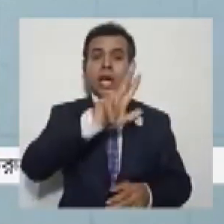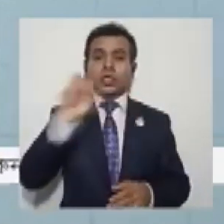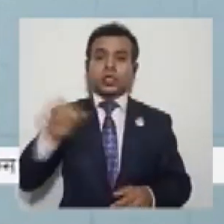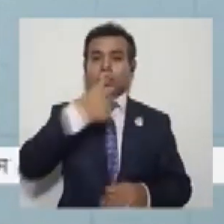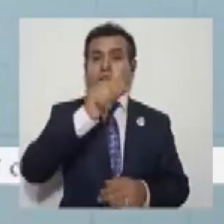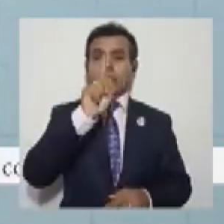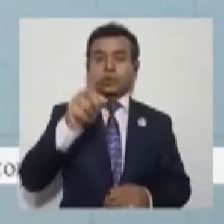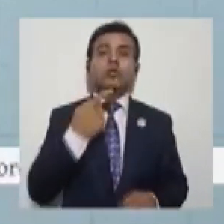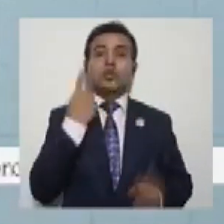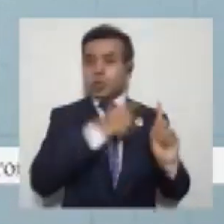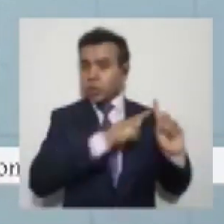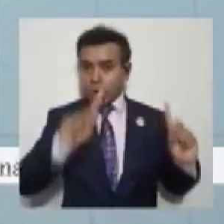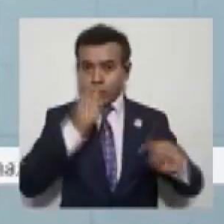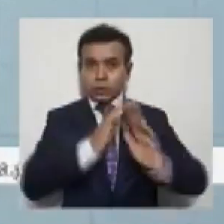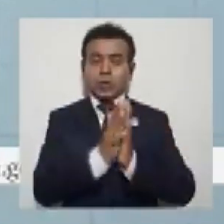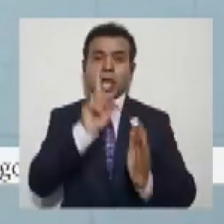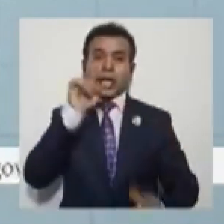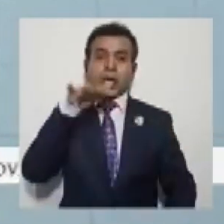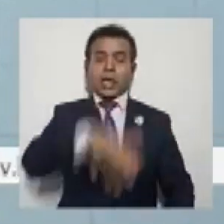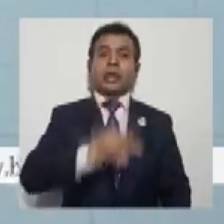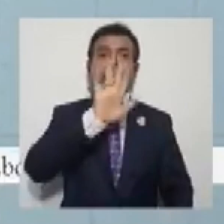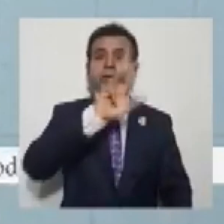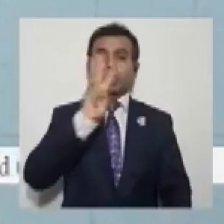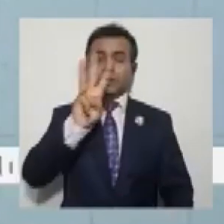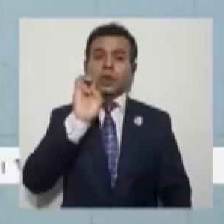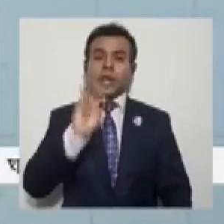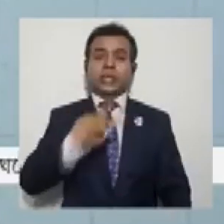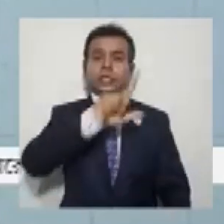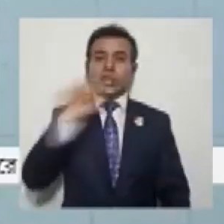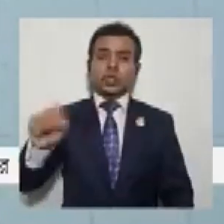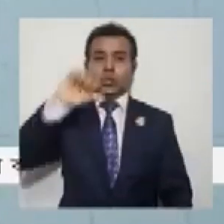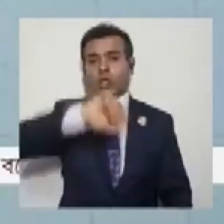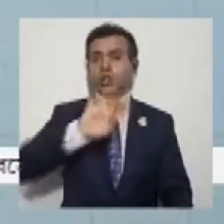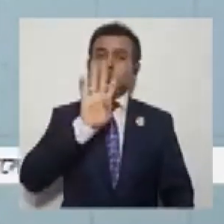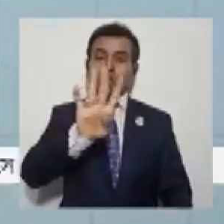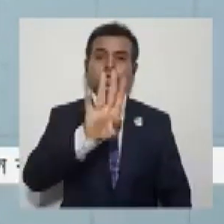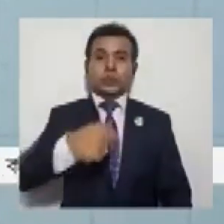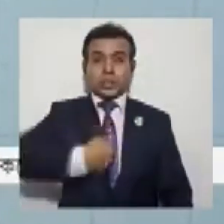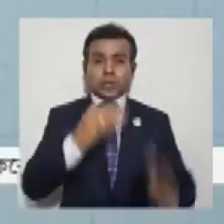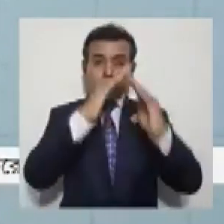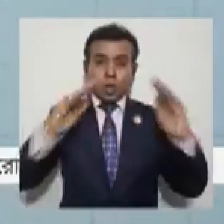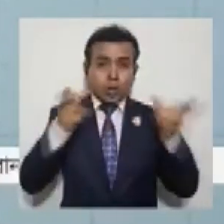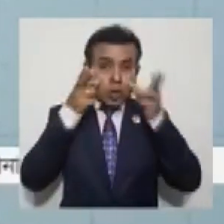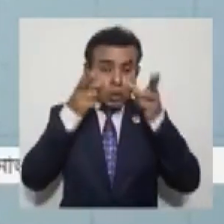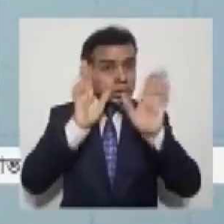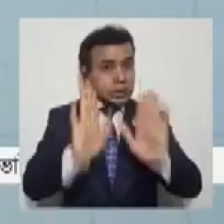1,53,794 জন কোয়ারেন্টাইনে ছিলেন, এবং তাদের মধ্যে থেকে অদ্যাবধি ছাড়